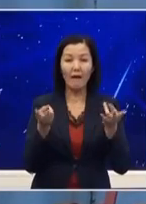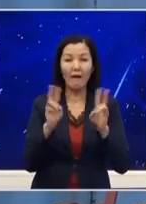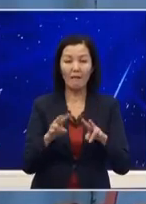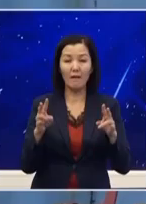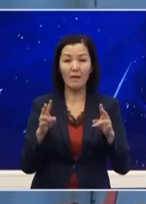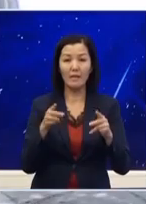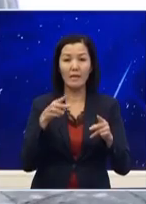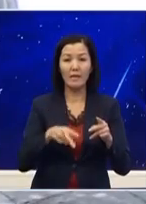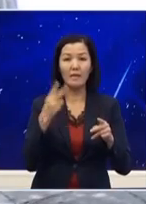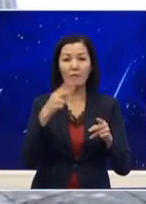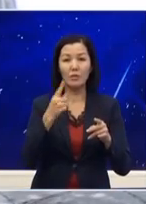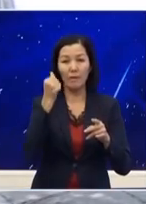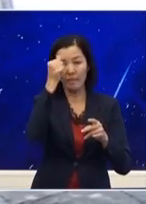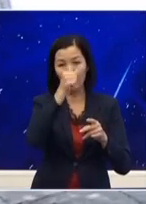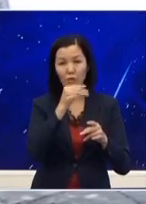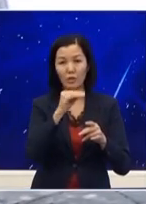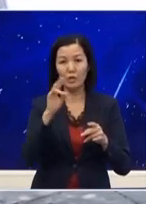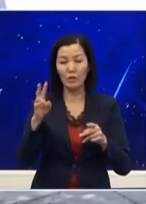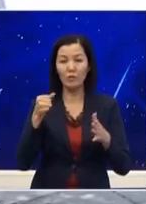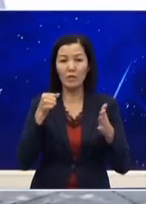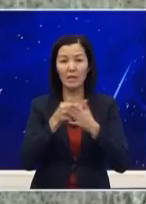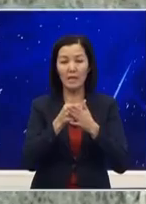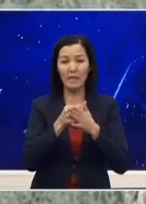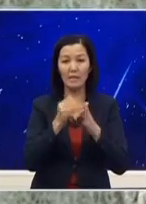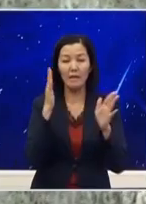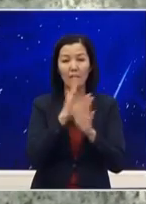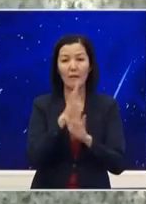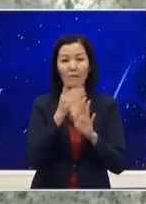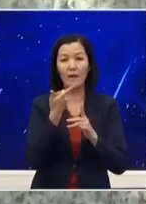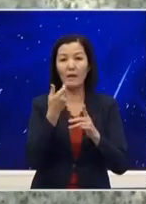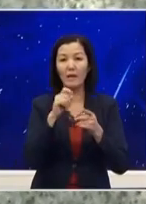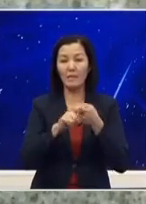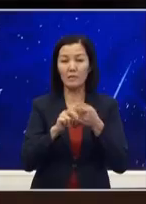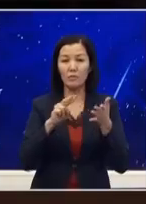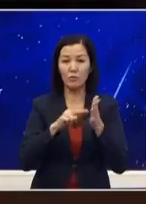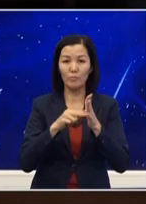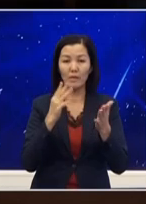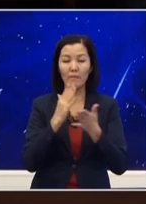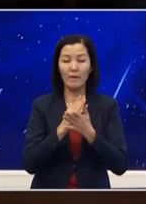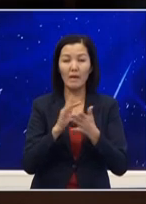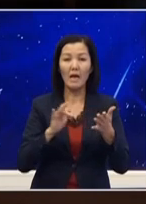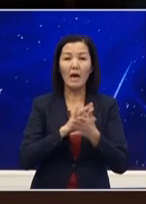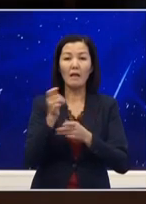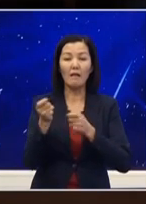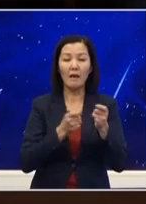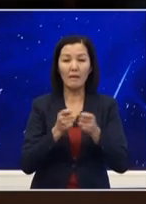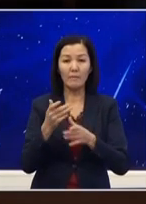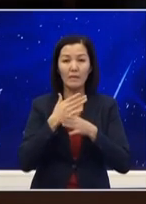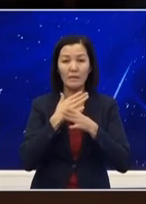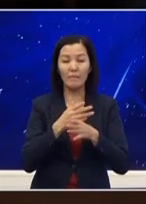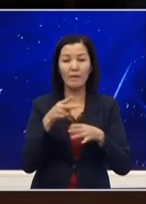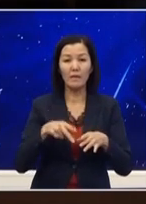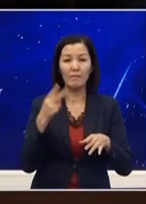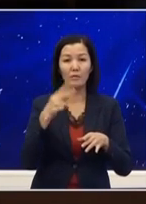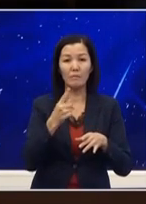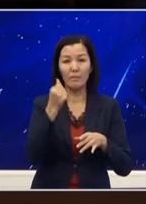үйлер 2021 жылдың 90 айына дейін табиғи газға қосу жоспарда. Қалалық әкімдіктің тарапынан 2021 жылға